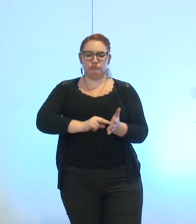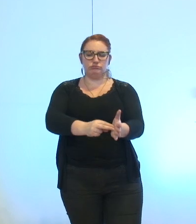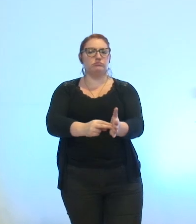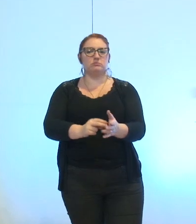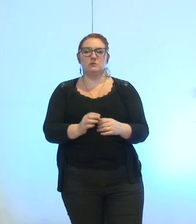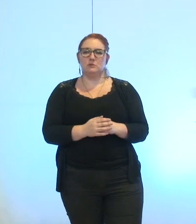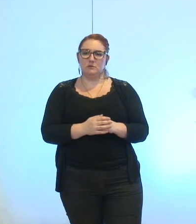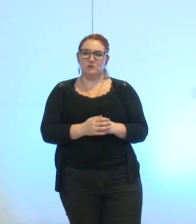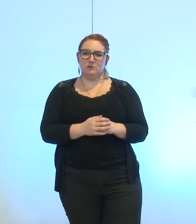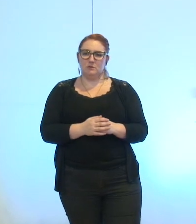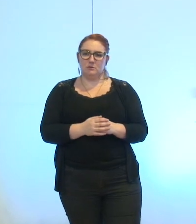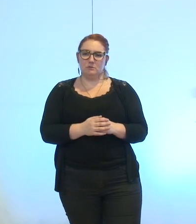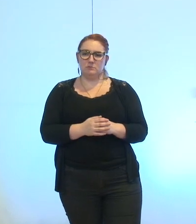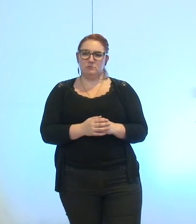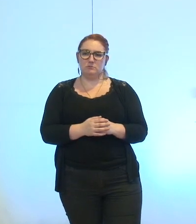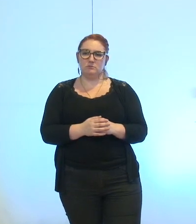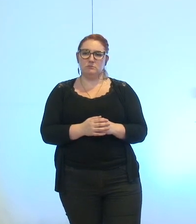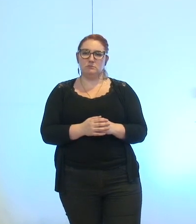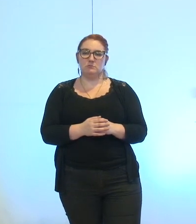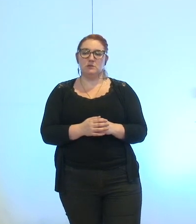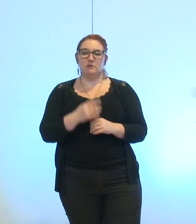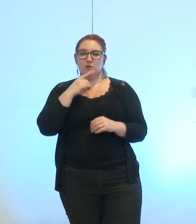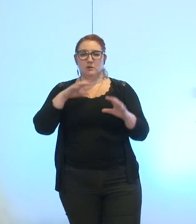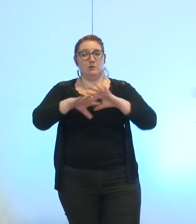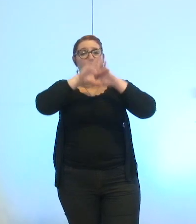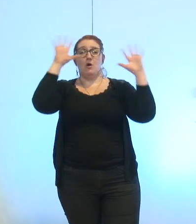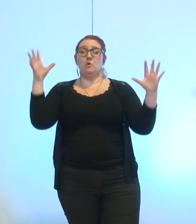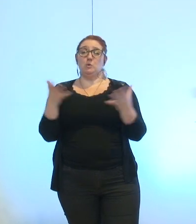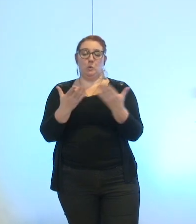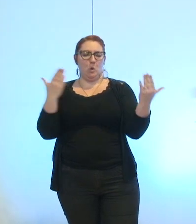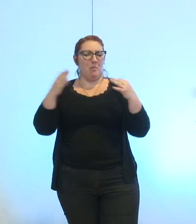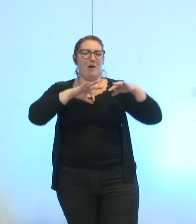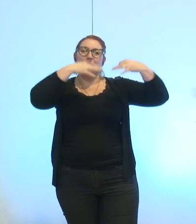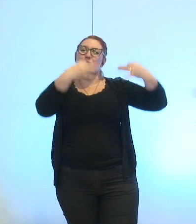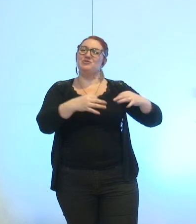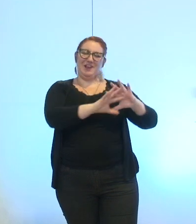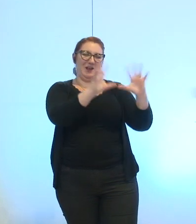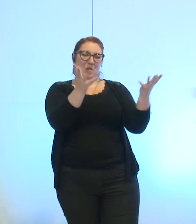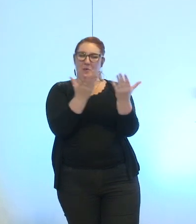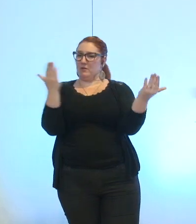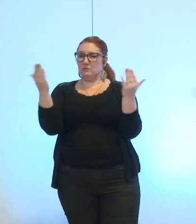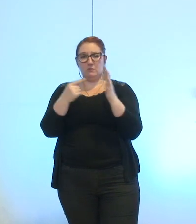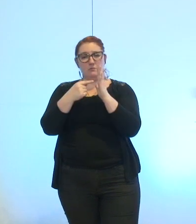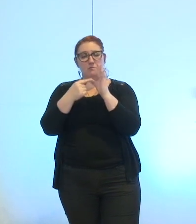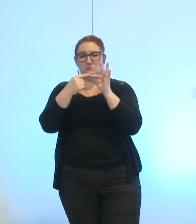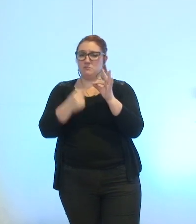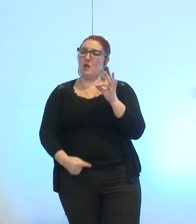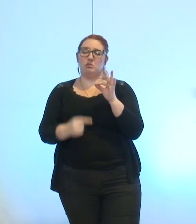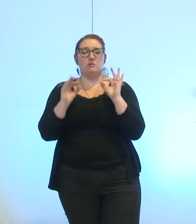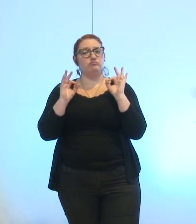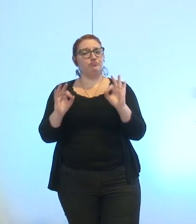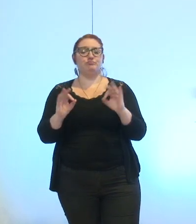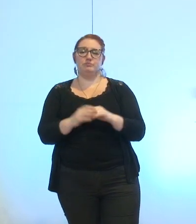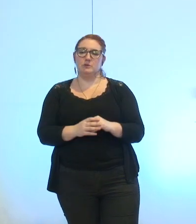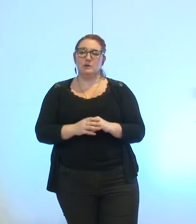l'on regarde les choses et si on la ramène au volume global du budget l'effort qui a été fait et c'est la